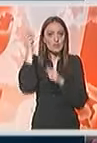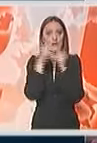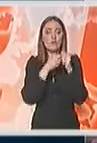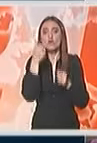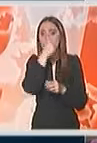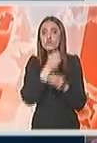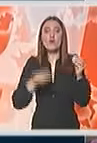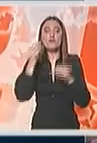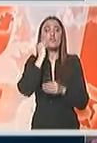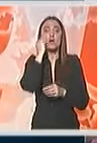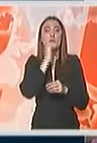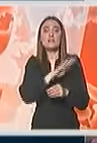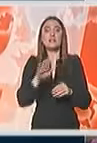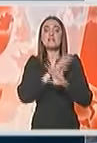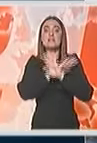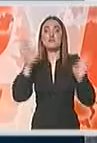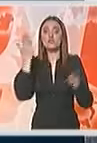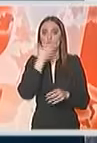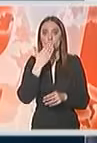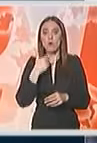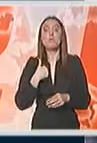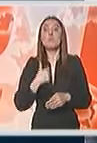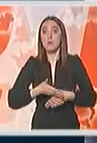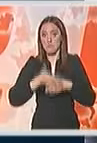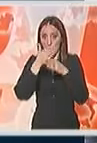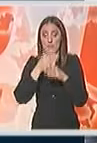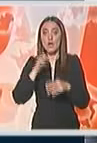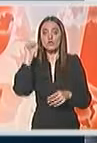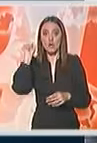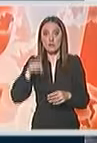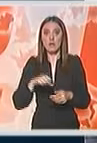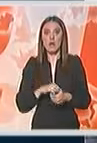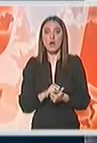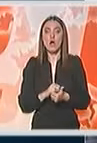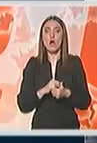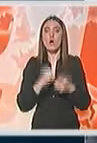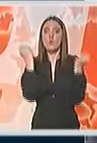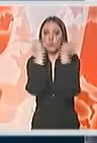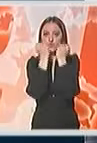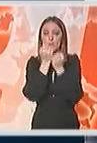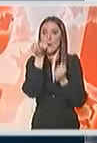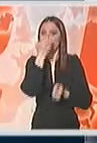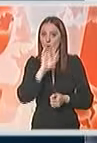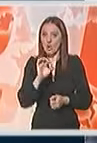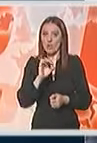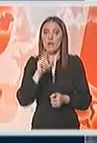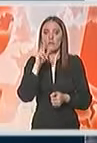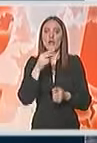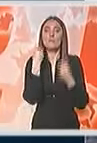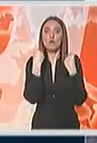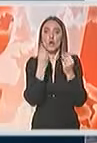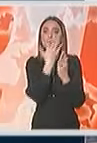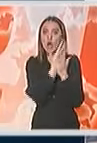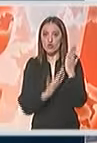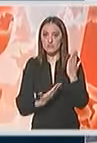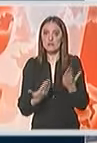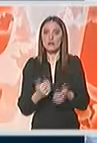što više romske dece završilo školu. Pomaže nam da učimo bolje, da imamo dobre ocene